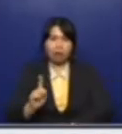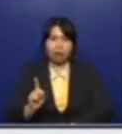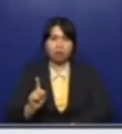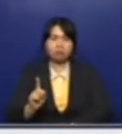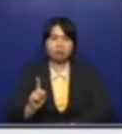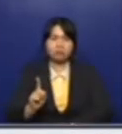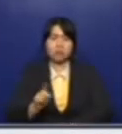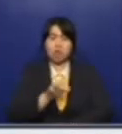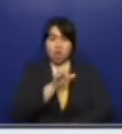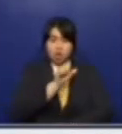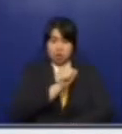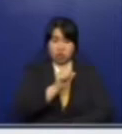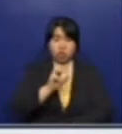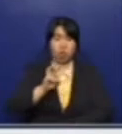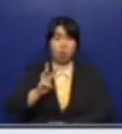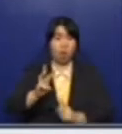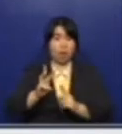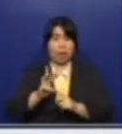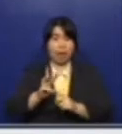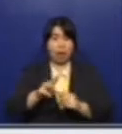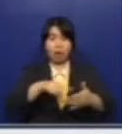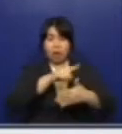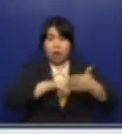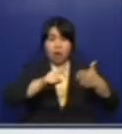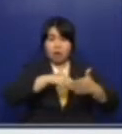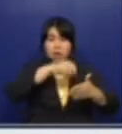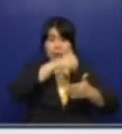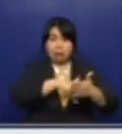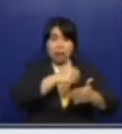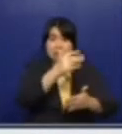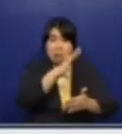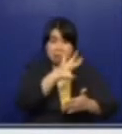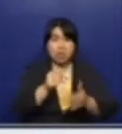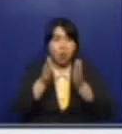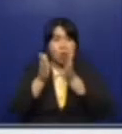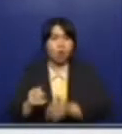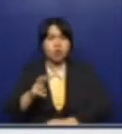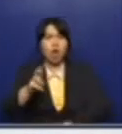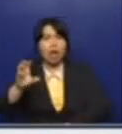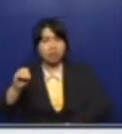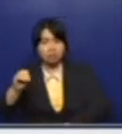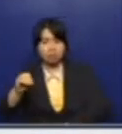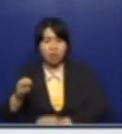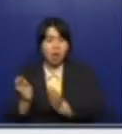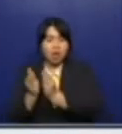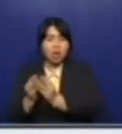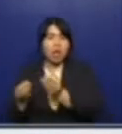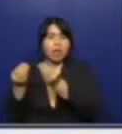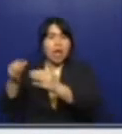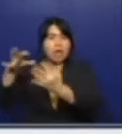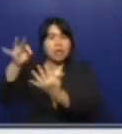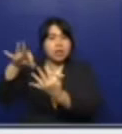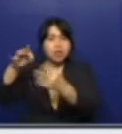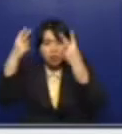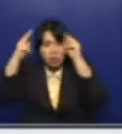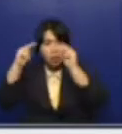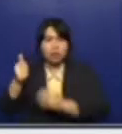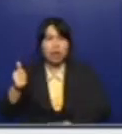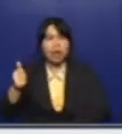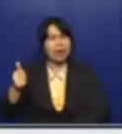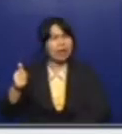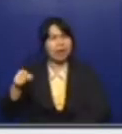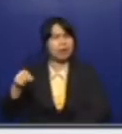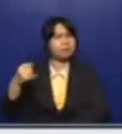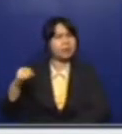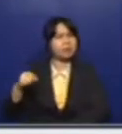มีสว.ที่ไม่ได้มาจากการเลือกตั้ง250คนเลือกนายกได้ตัวนี้มันผิดวิสัยท่าน